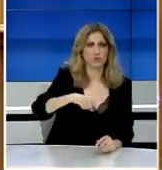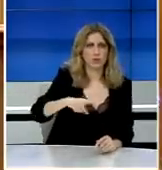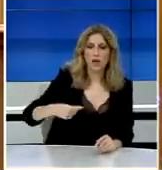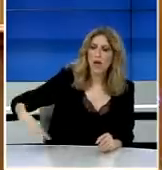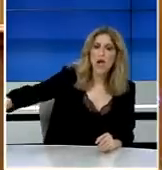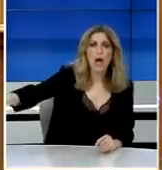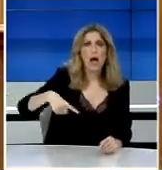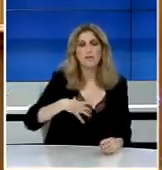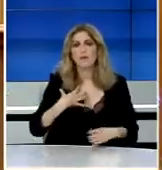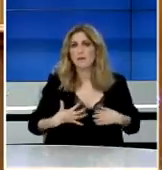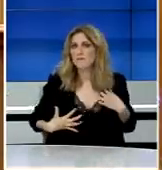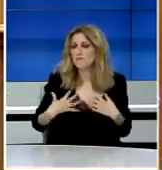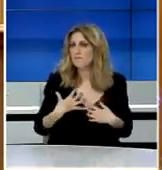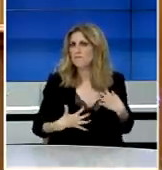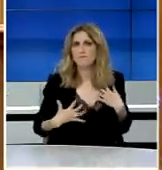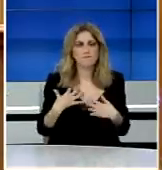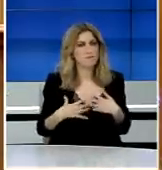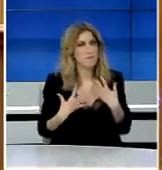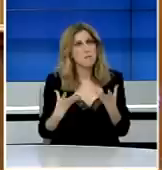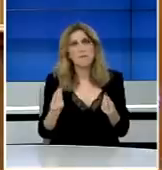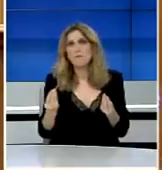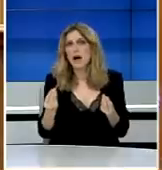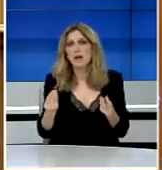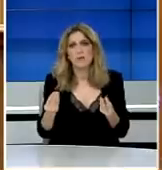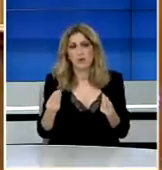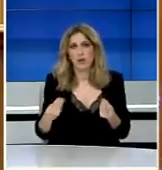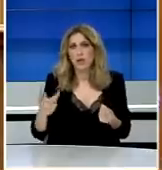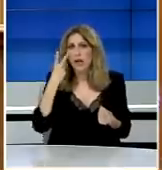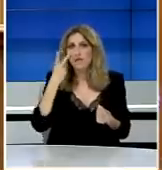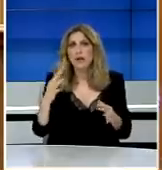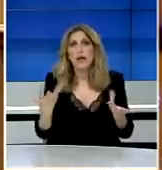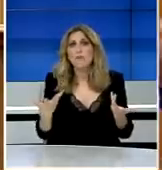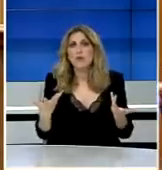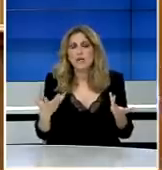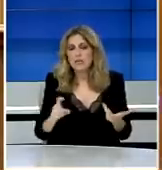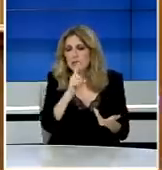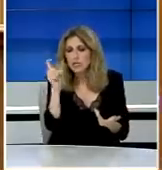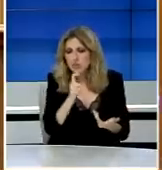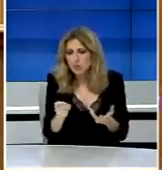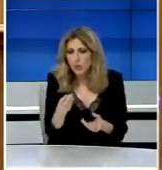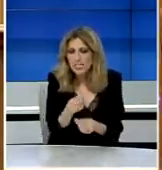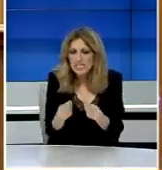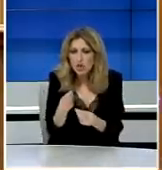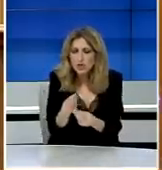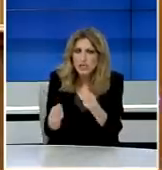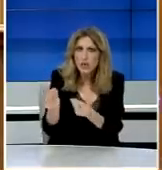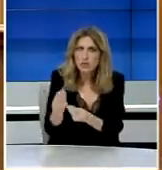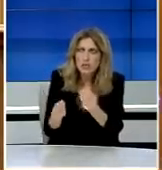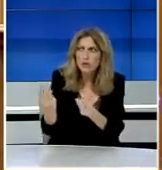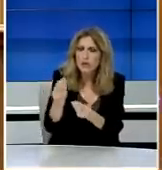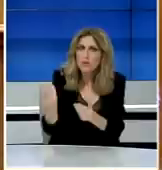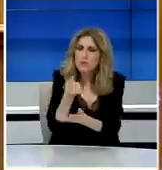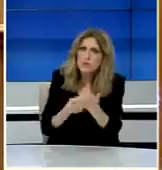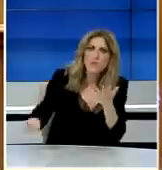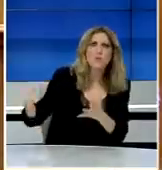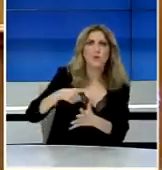αγωνία βλέπουν την πραγματικότητα να γίνεται ολοένα και χειρότερη και εσείς να θριαμβολογείτε, να πανηγυρίζετε